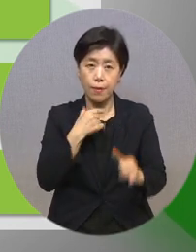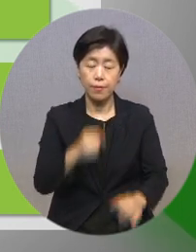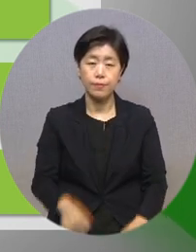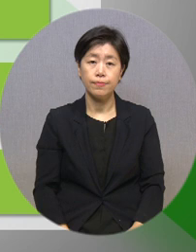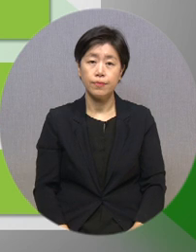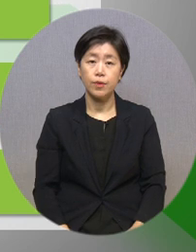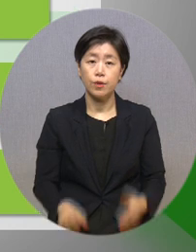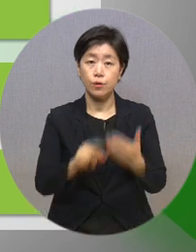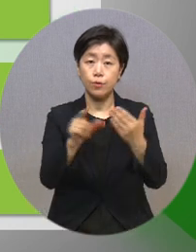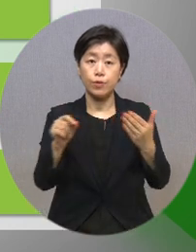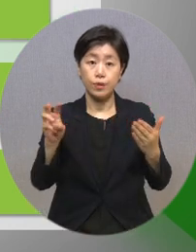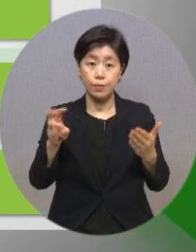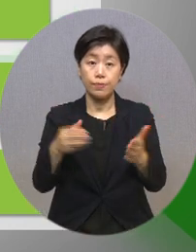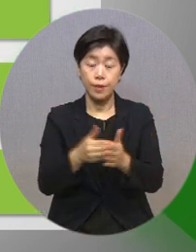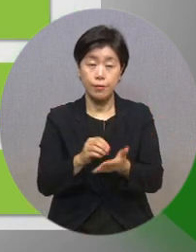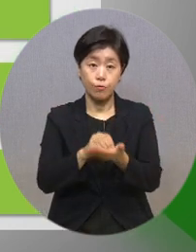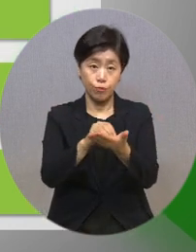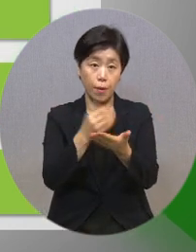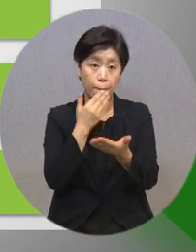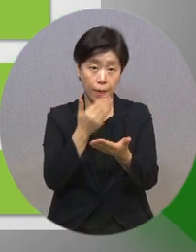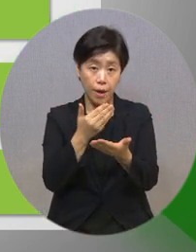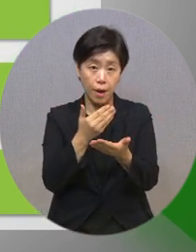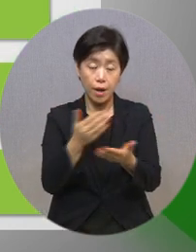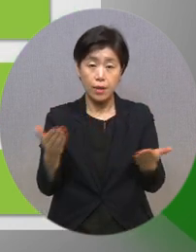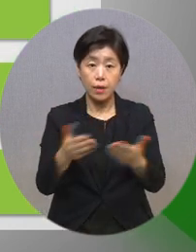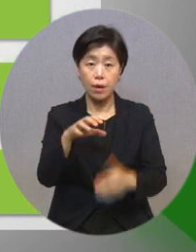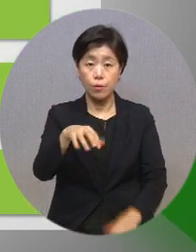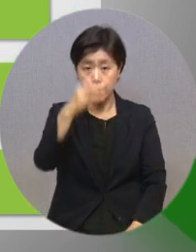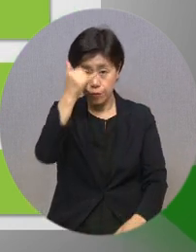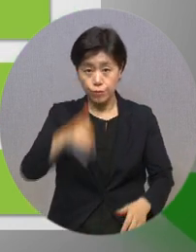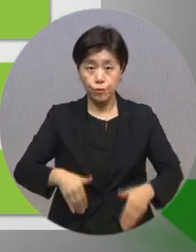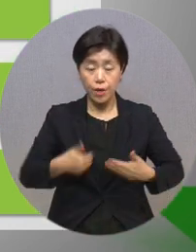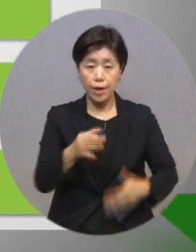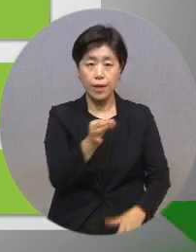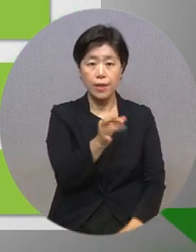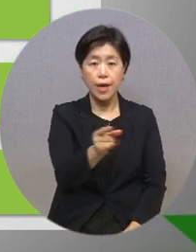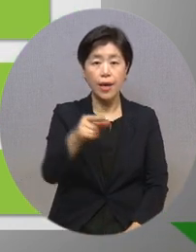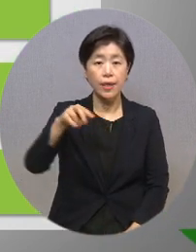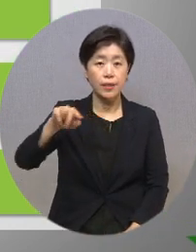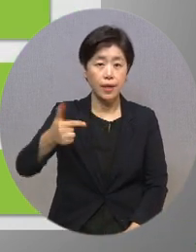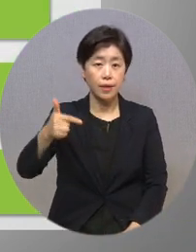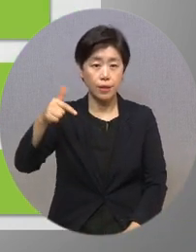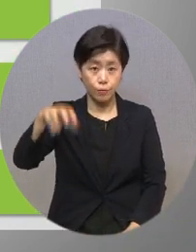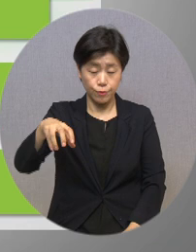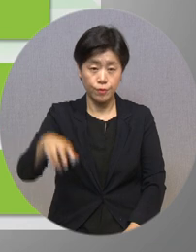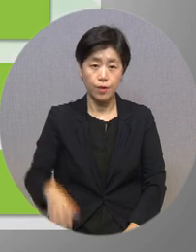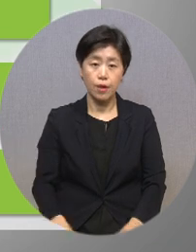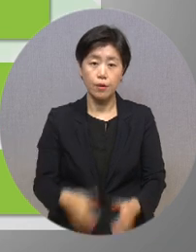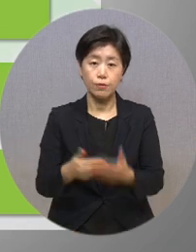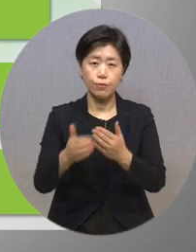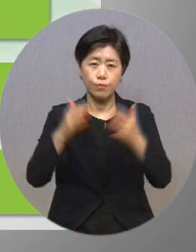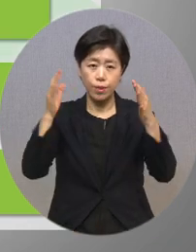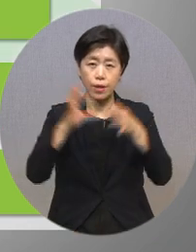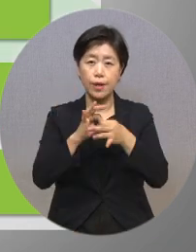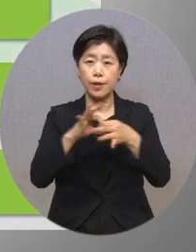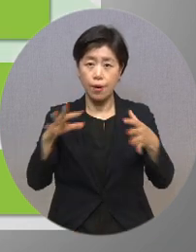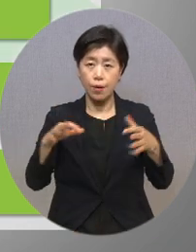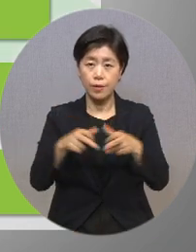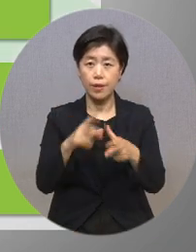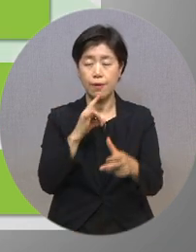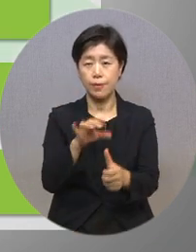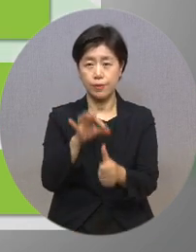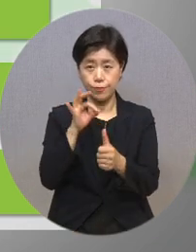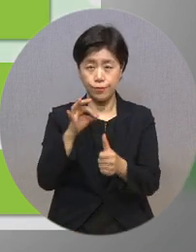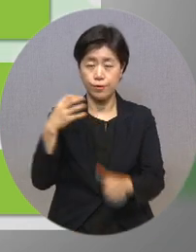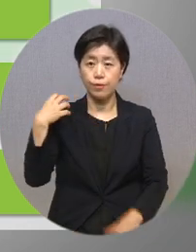근무지는 충남 예산군입니다. 경력과 학력은 무관하며 장애인만 채용합니다. 담당지사는